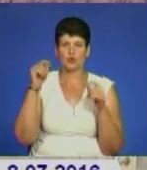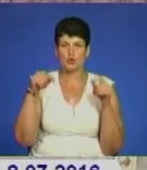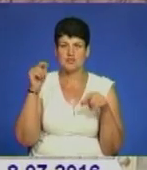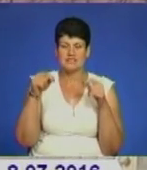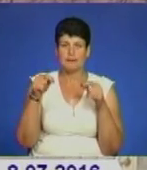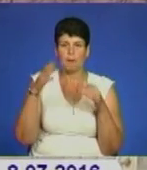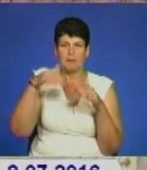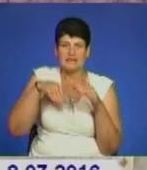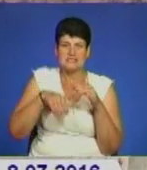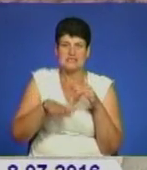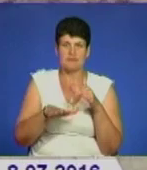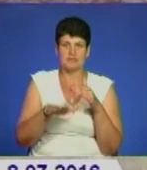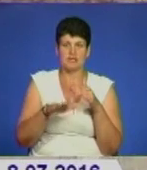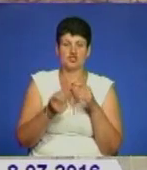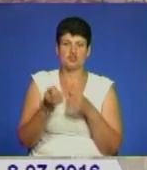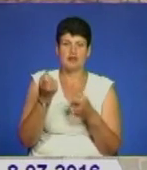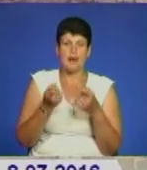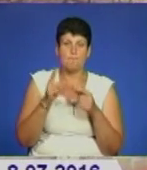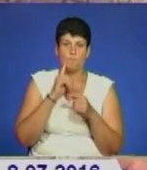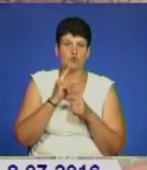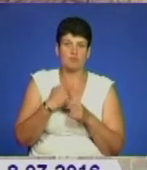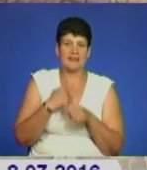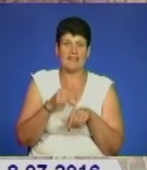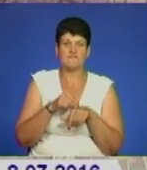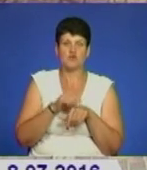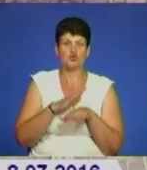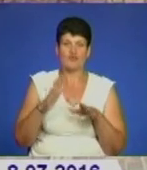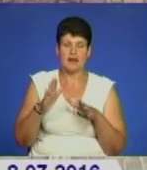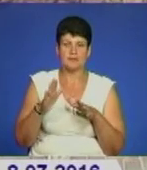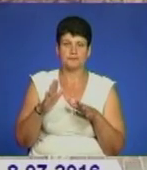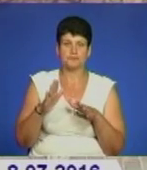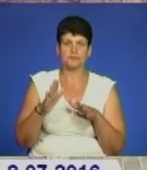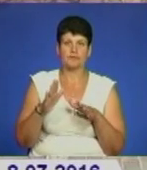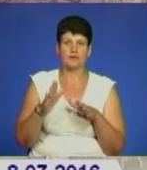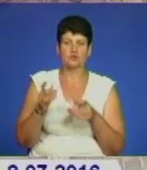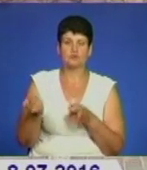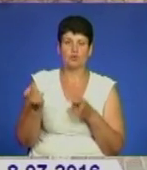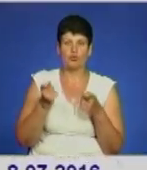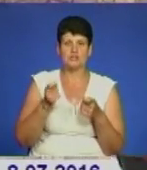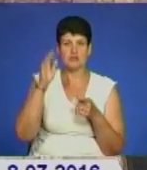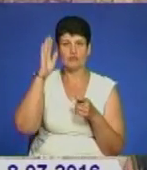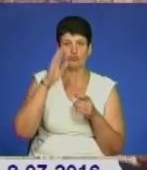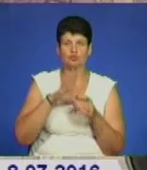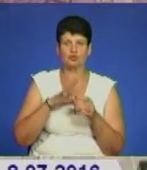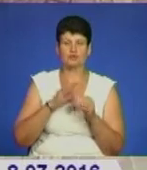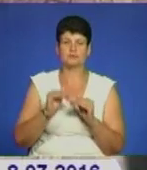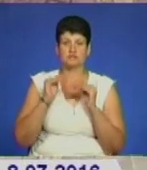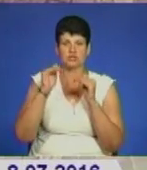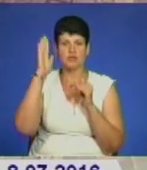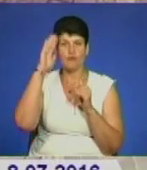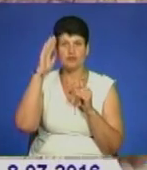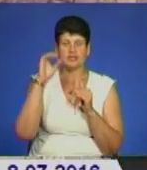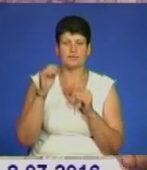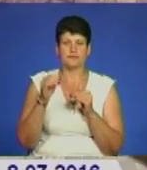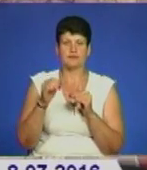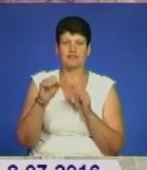підземних джерелах, але поки що ми не відчуваємо, щоб надходження води прибувало в криницях. Більша половина людей їде